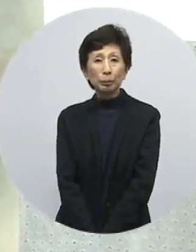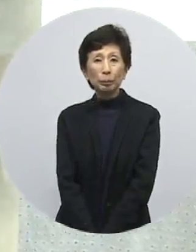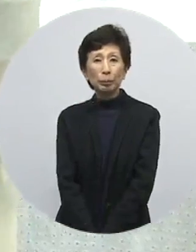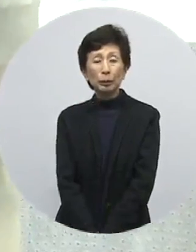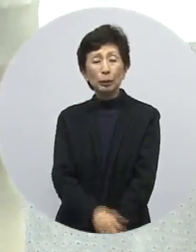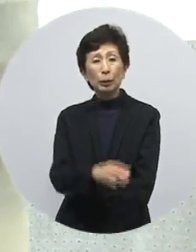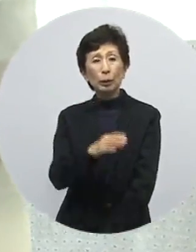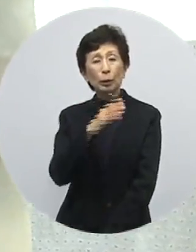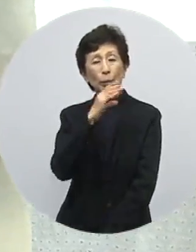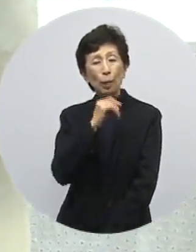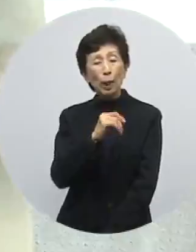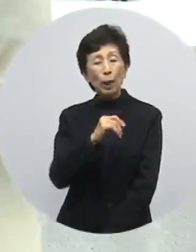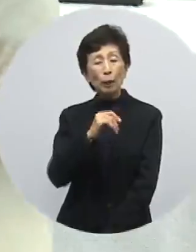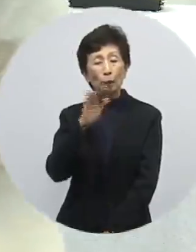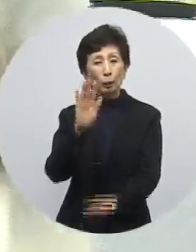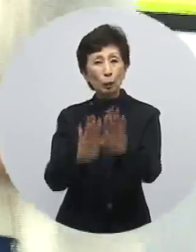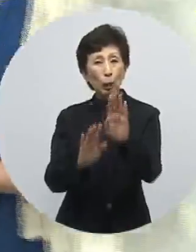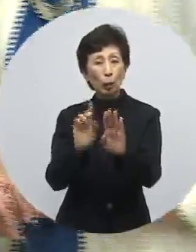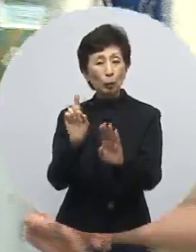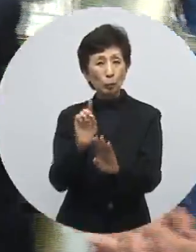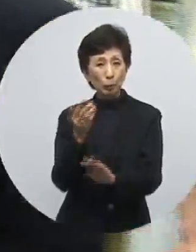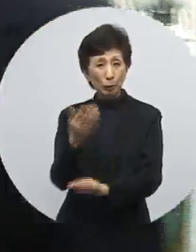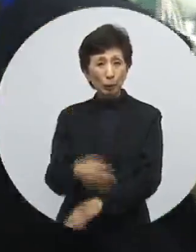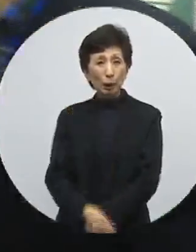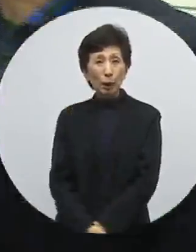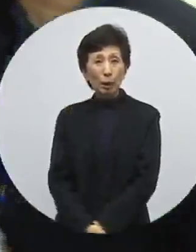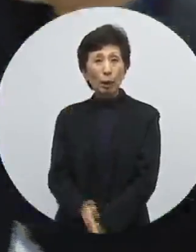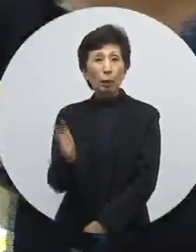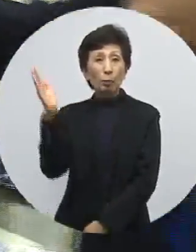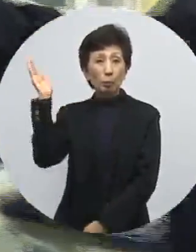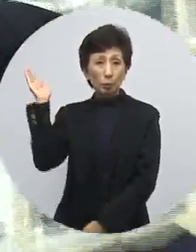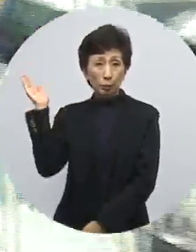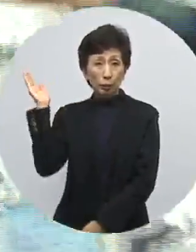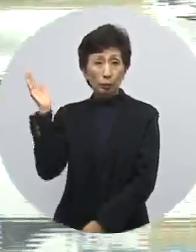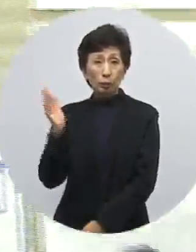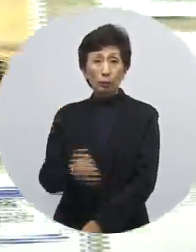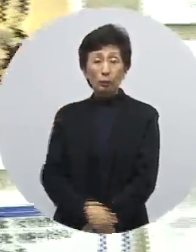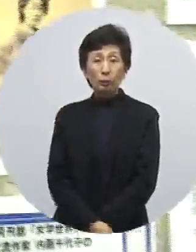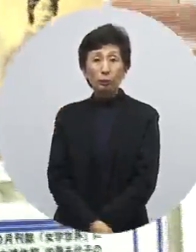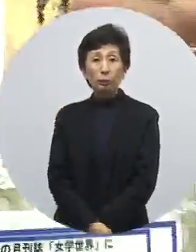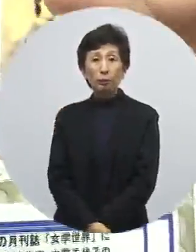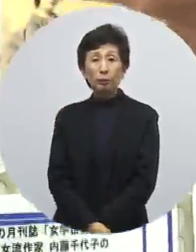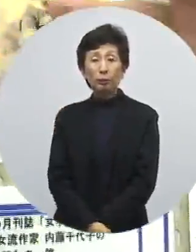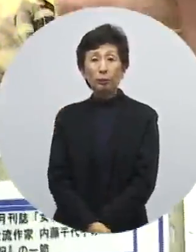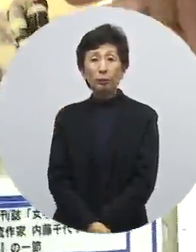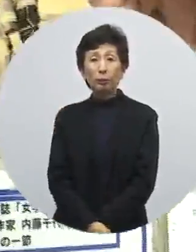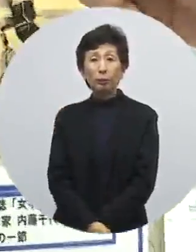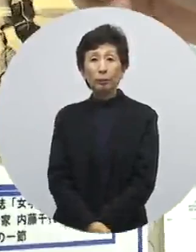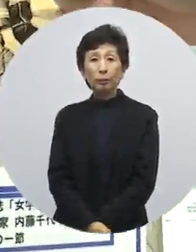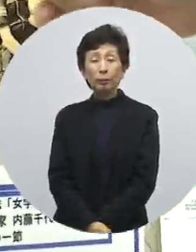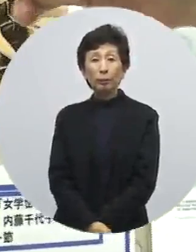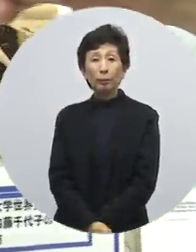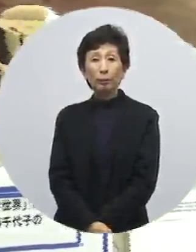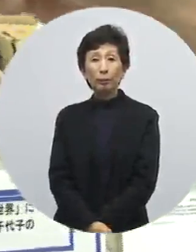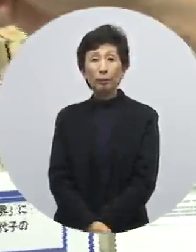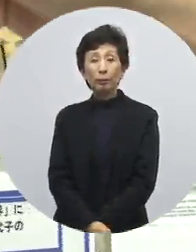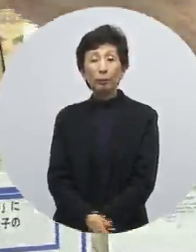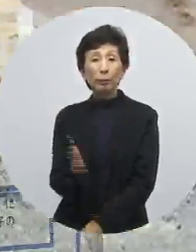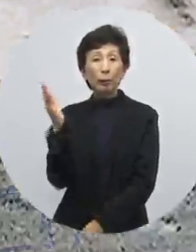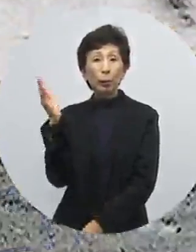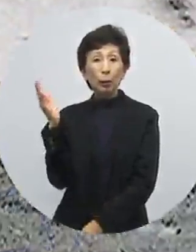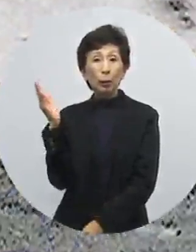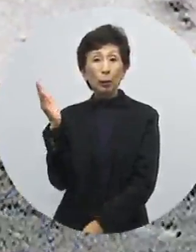鵠沼海岸というのはどういう雰囲気だったんですか？ こんな感じですね。これですね、これ要するにまだ後ろの方